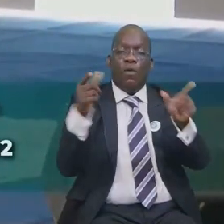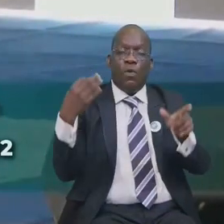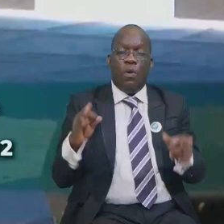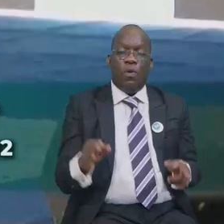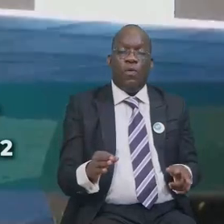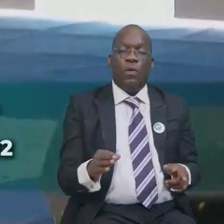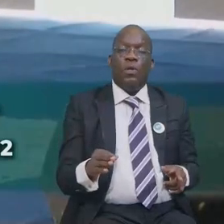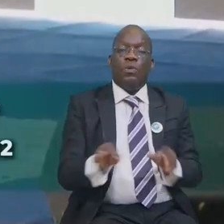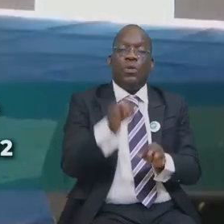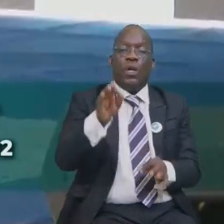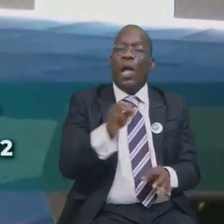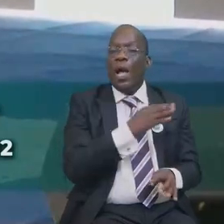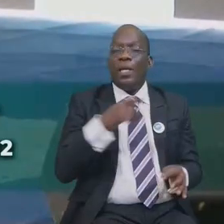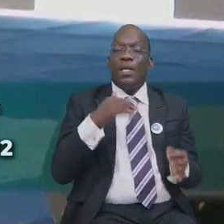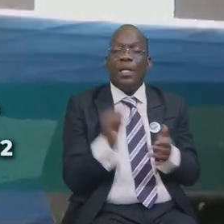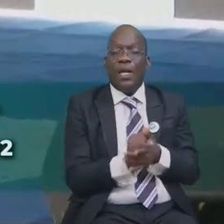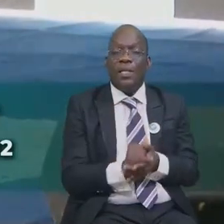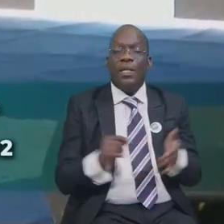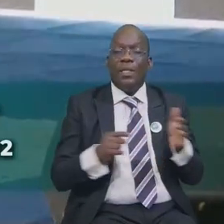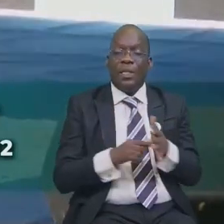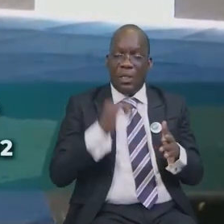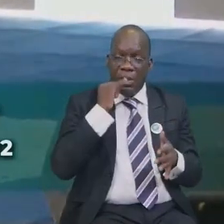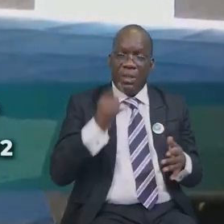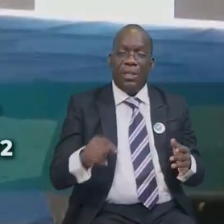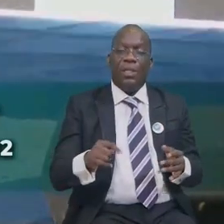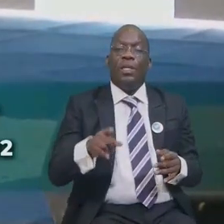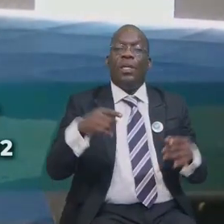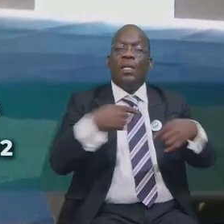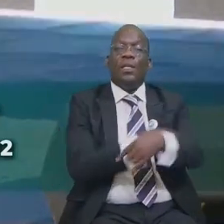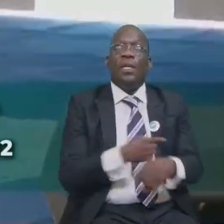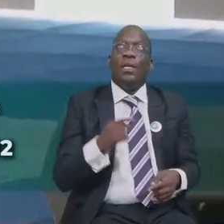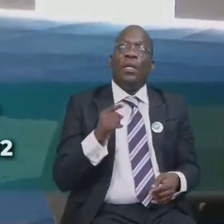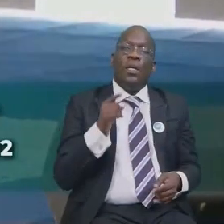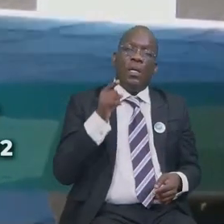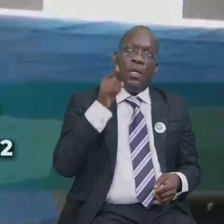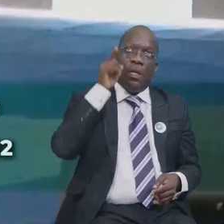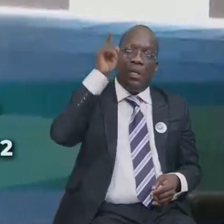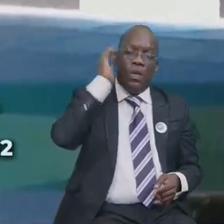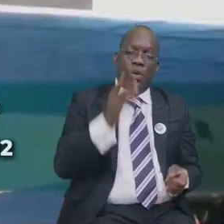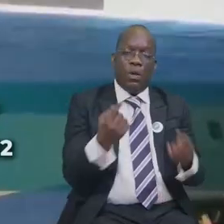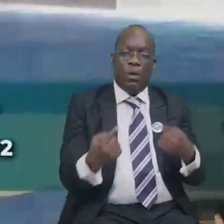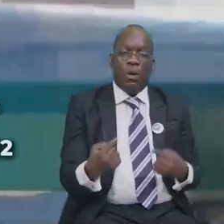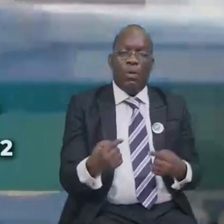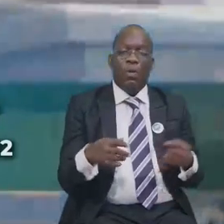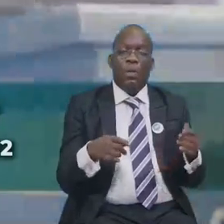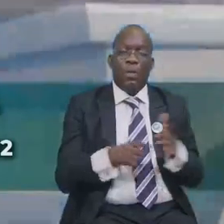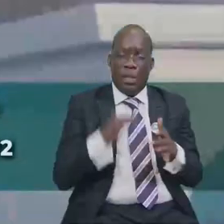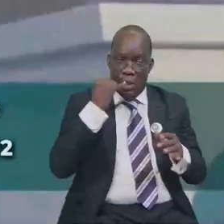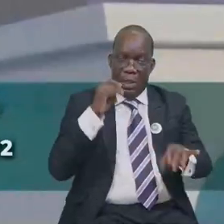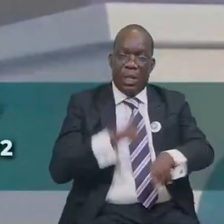maintenant, voici la date que Jésus viendra. Voici la période dans laquelle il viendra. Ce sont des